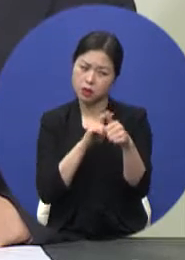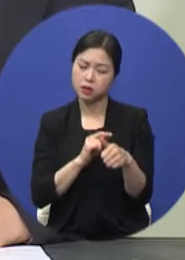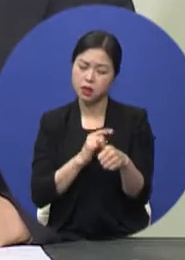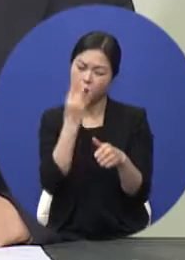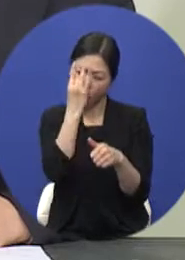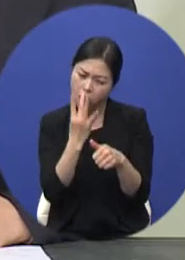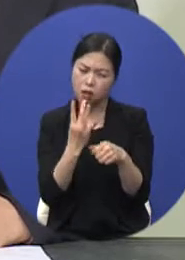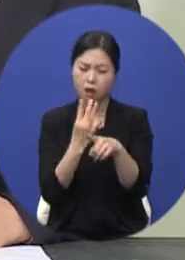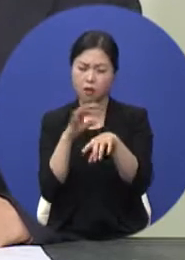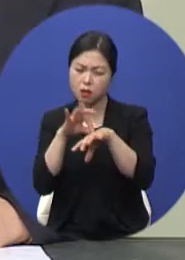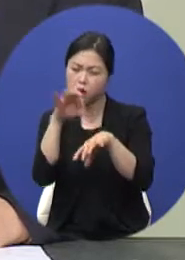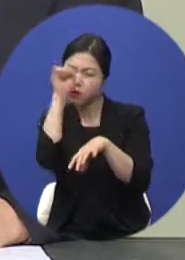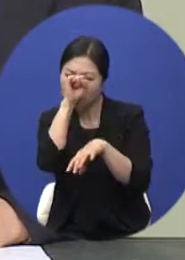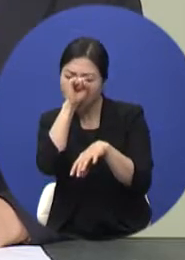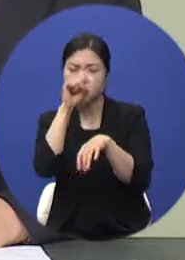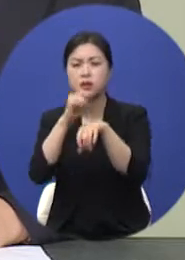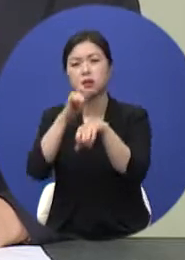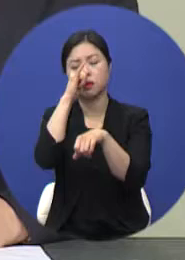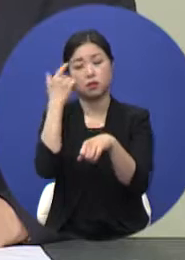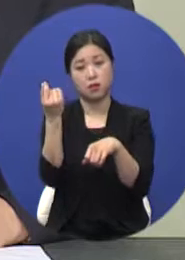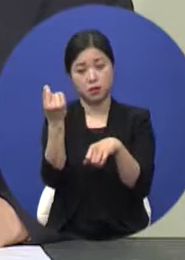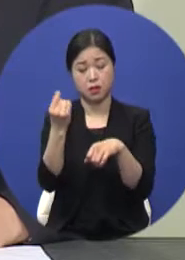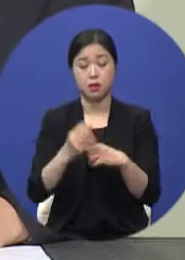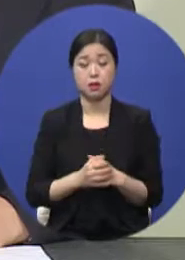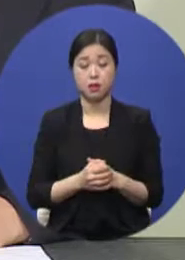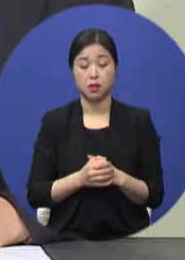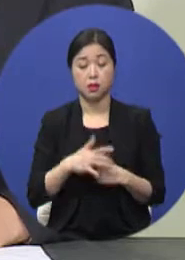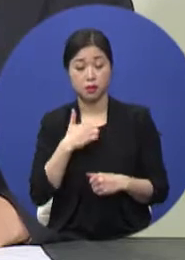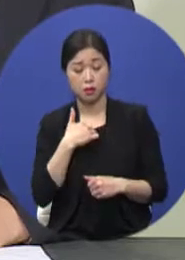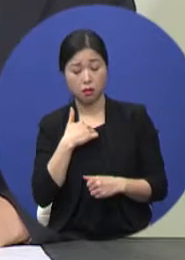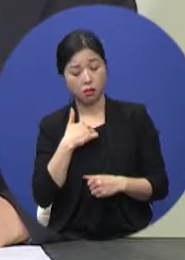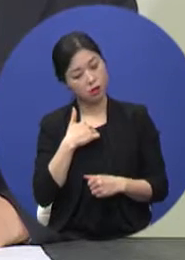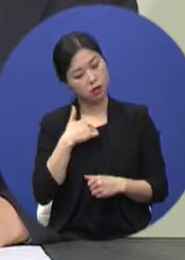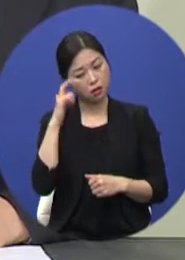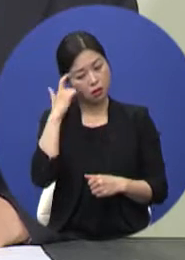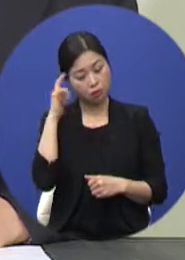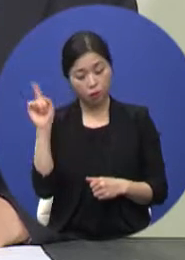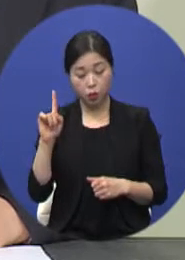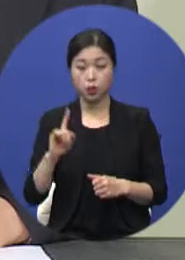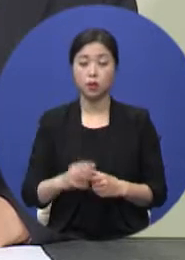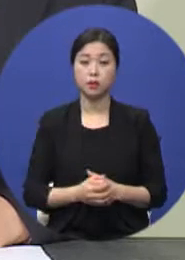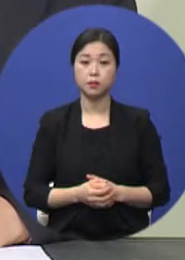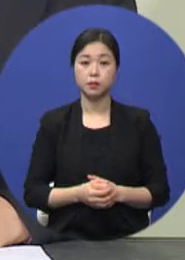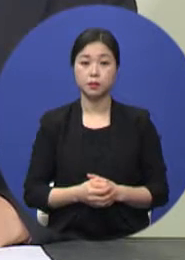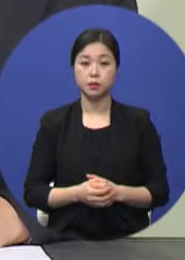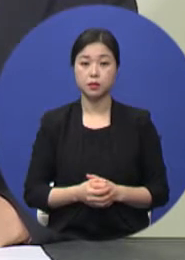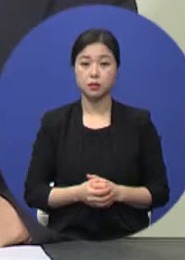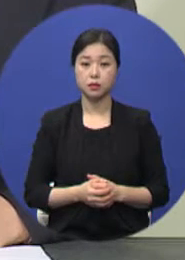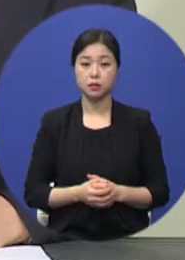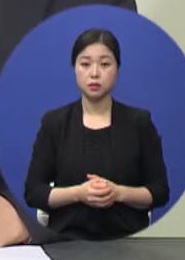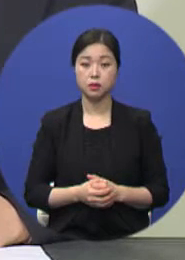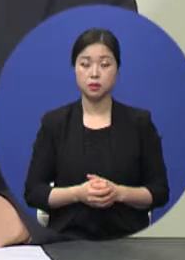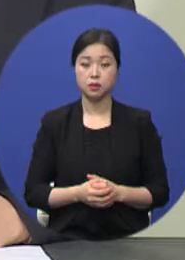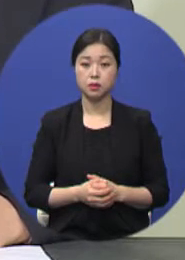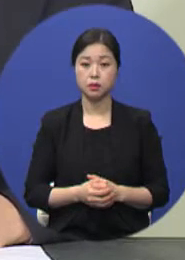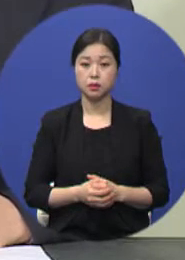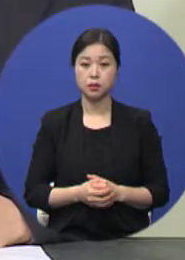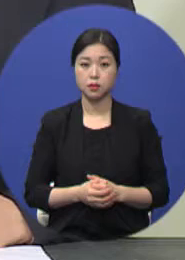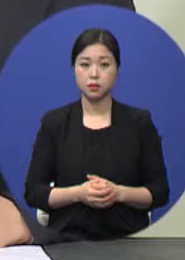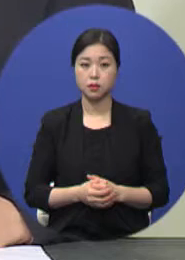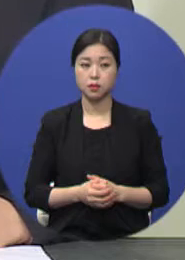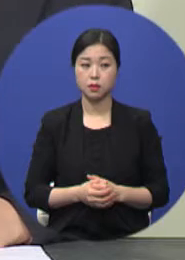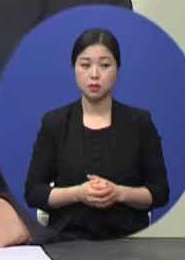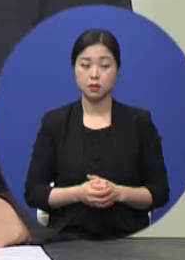않았나 좀 생각이 들고, 근데 결과적으로는 제가 봤을 때는 그 본인이 그 남편도